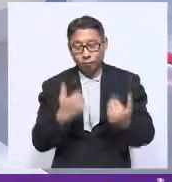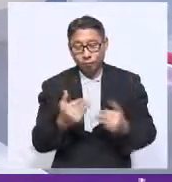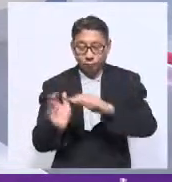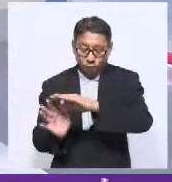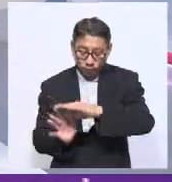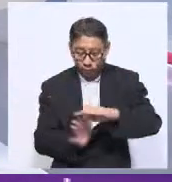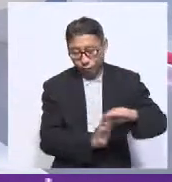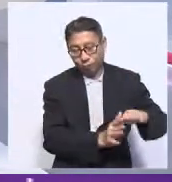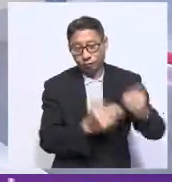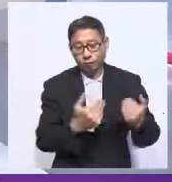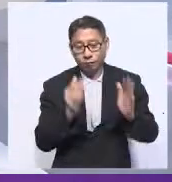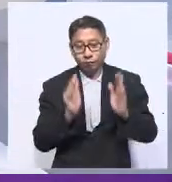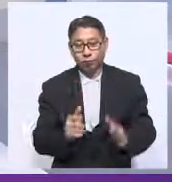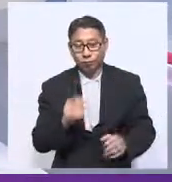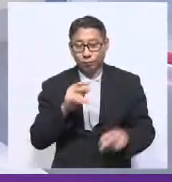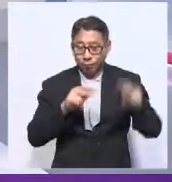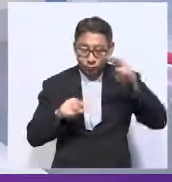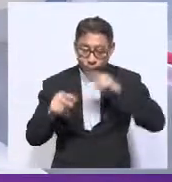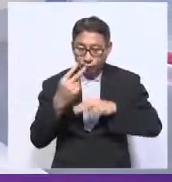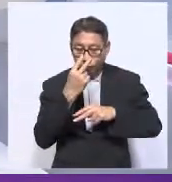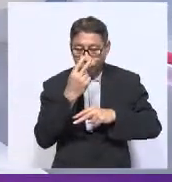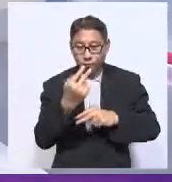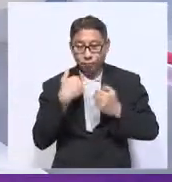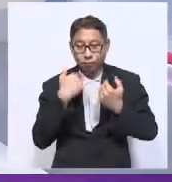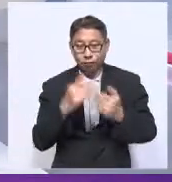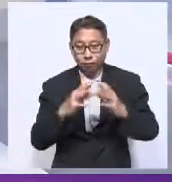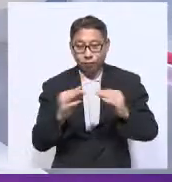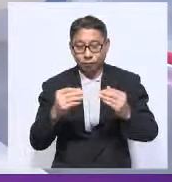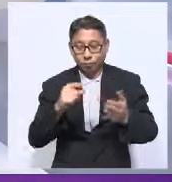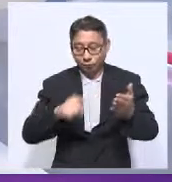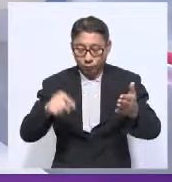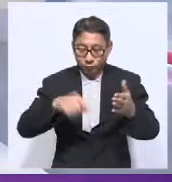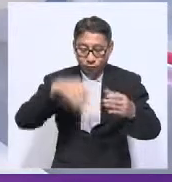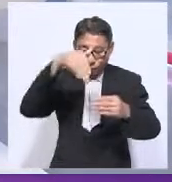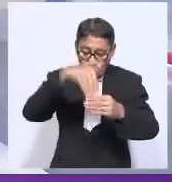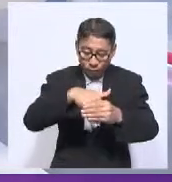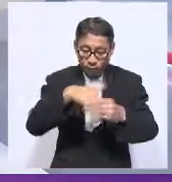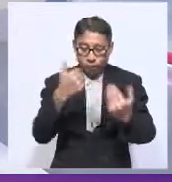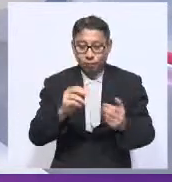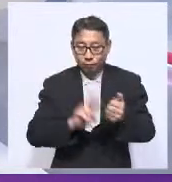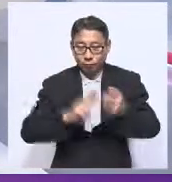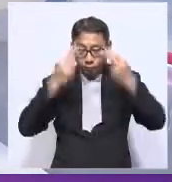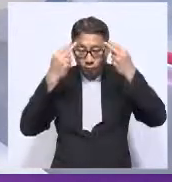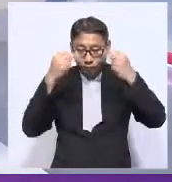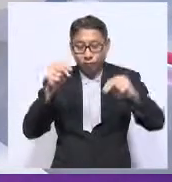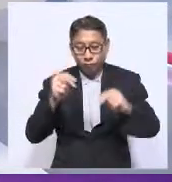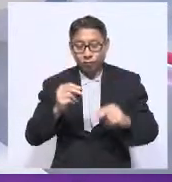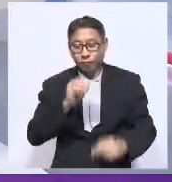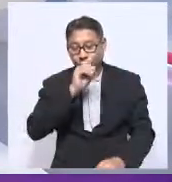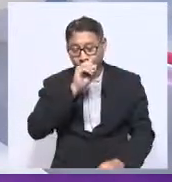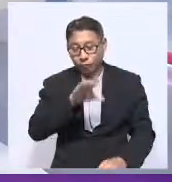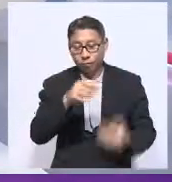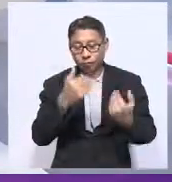มาถึงอีกประเด็นหนึ่งค่ะที่หลายคนกำลังติดตามอย่างใกล้ชิดก็คือเรื่องการเลือกตั้งนั่นเองค่ะโดยรองนายกรัฐมนตรีได้ออกม